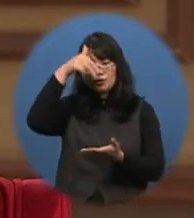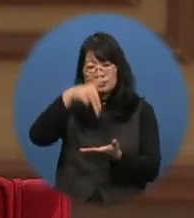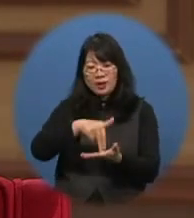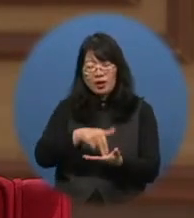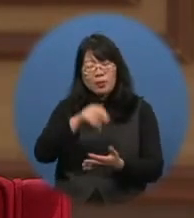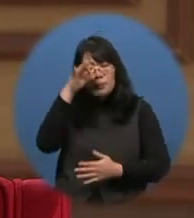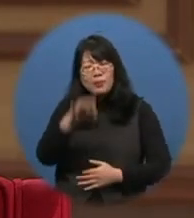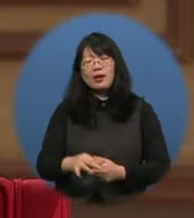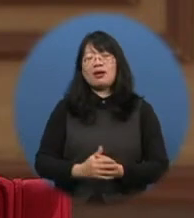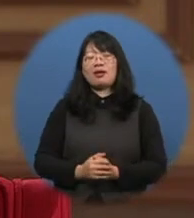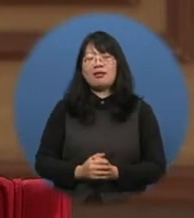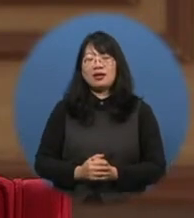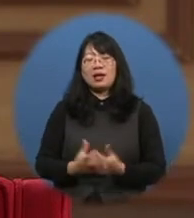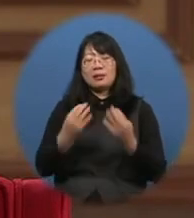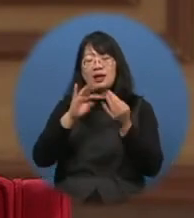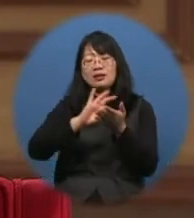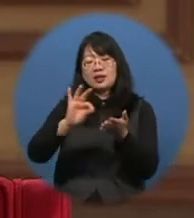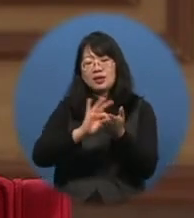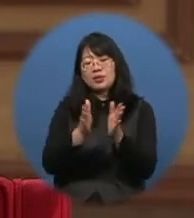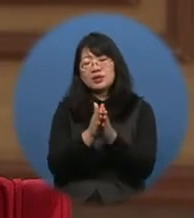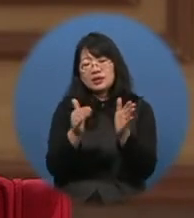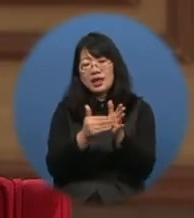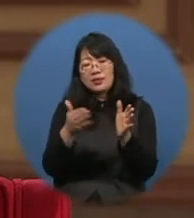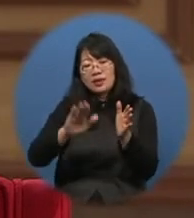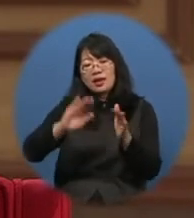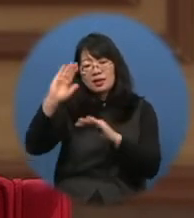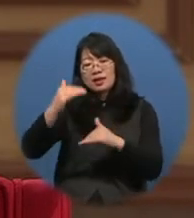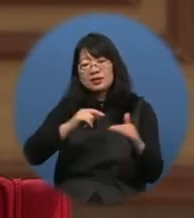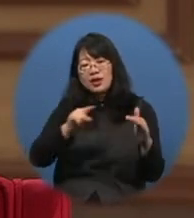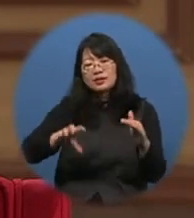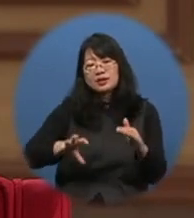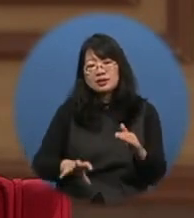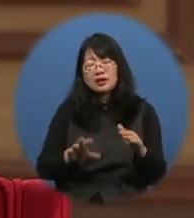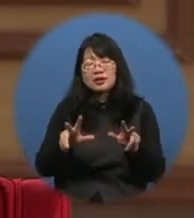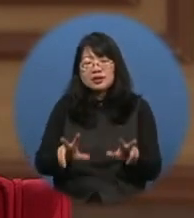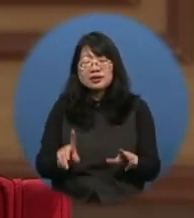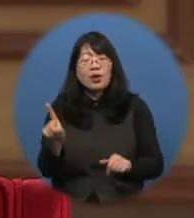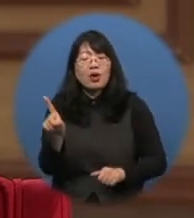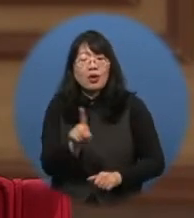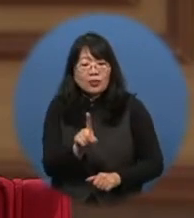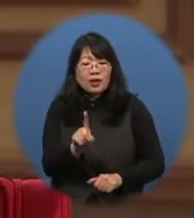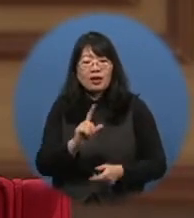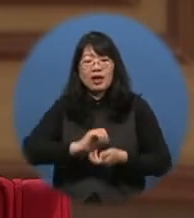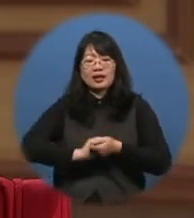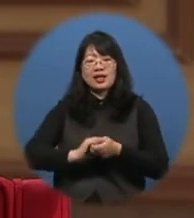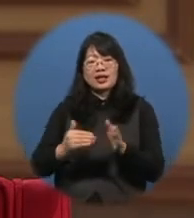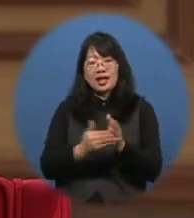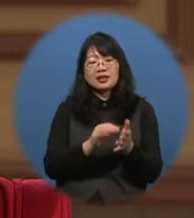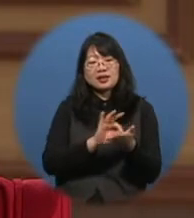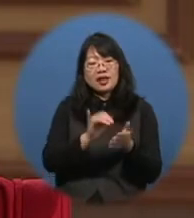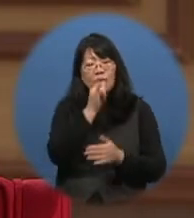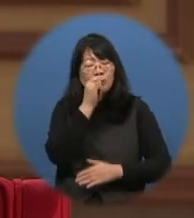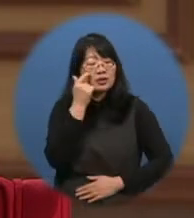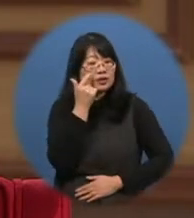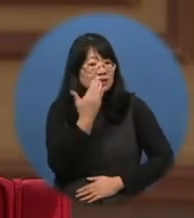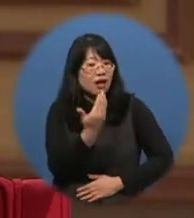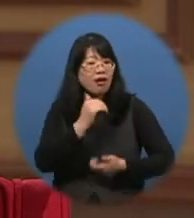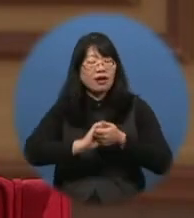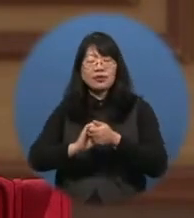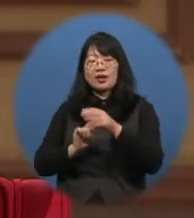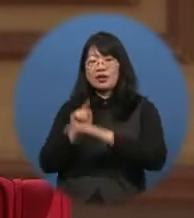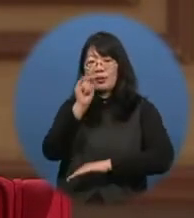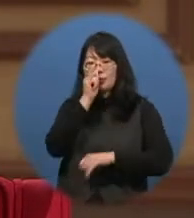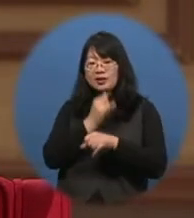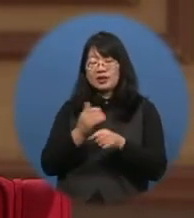표현은 많이 사용하게 되죠. 그런데 그 과정에서 이제 어떤 한계까지 사용하게 되느냐 한계를 넘을